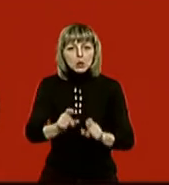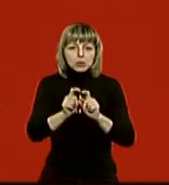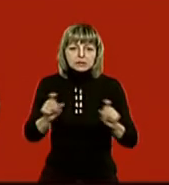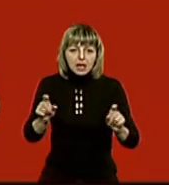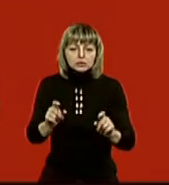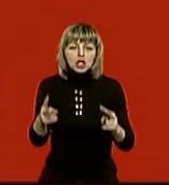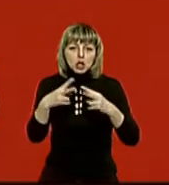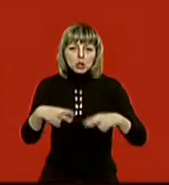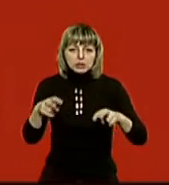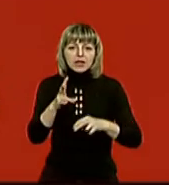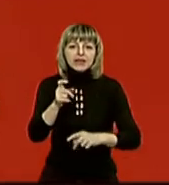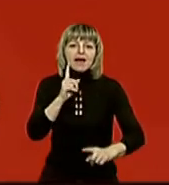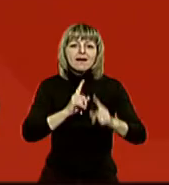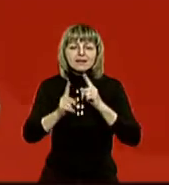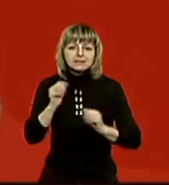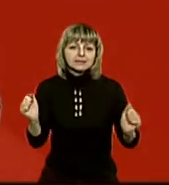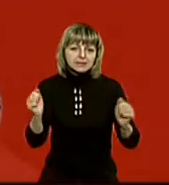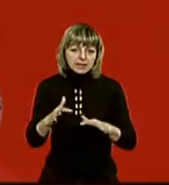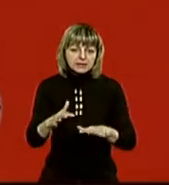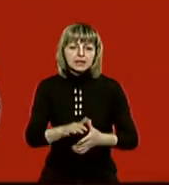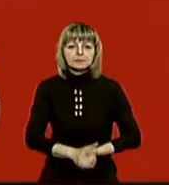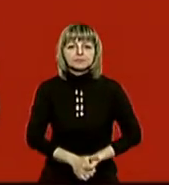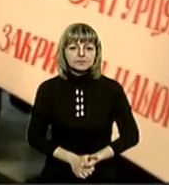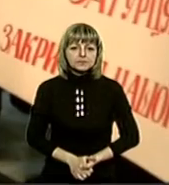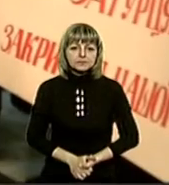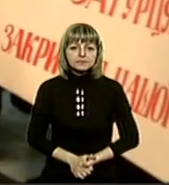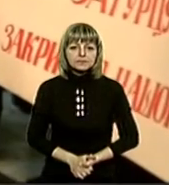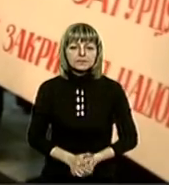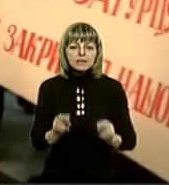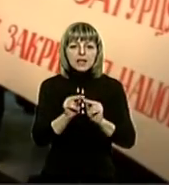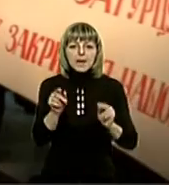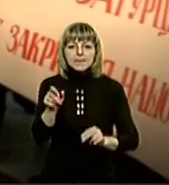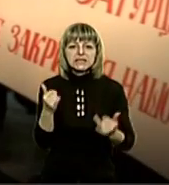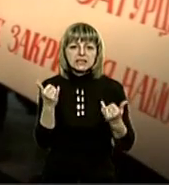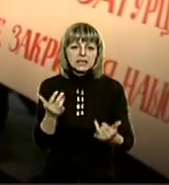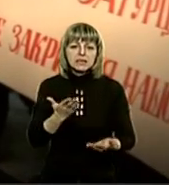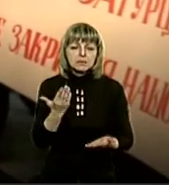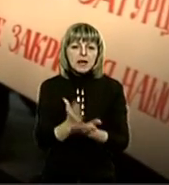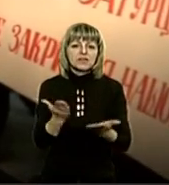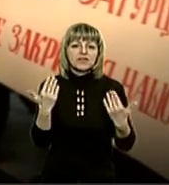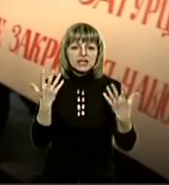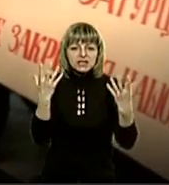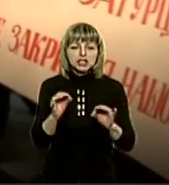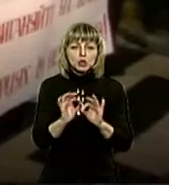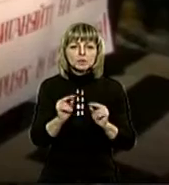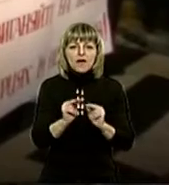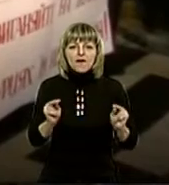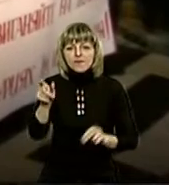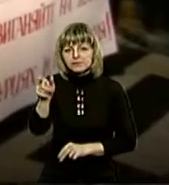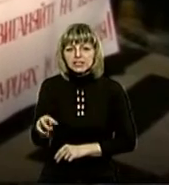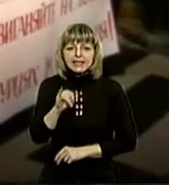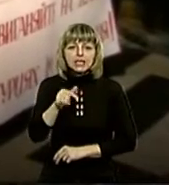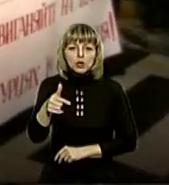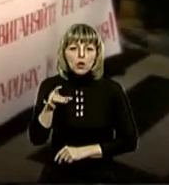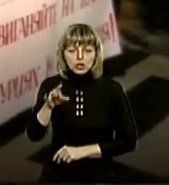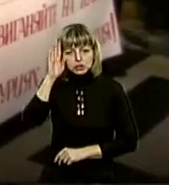закладу розглянули на сесії. Продовжить тему Тетяна Біскуп. Педагоги нині мають вихідний день, розповідає вчитель Ігор